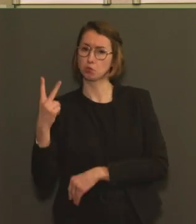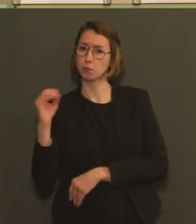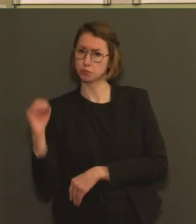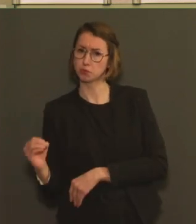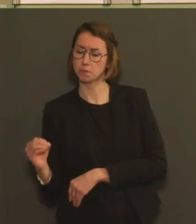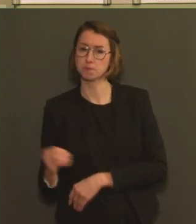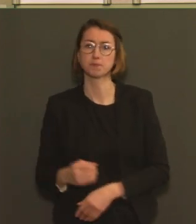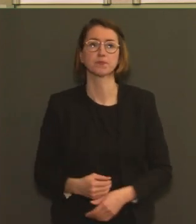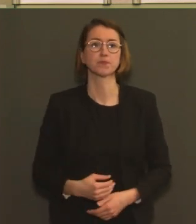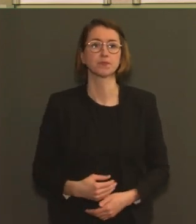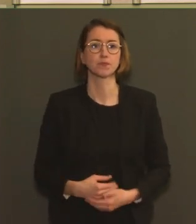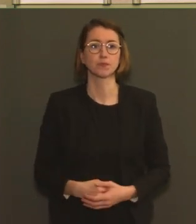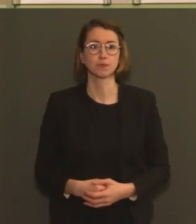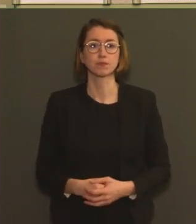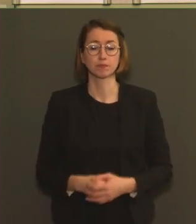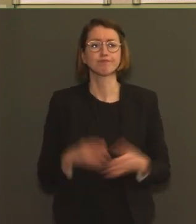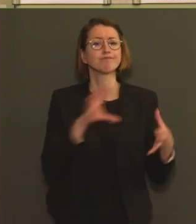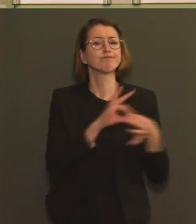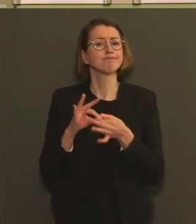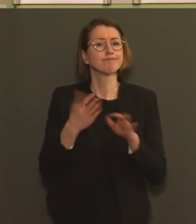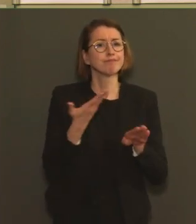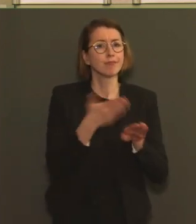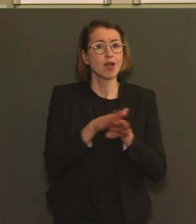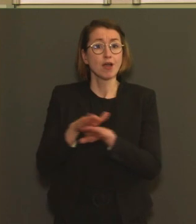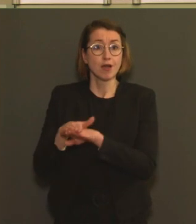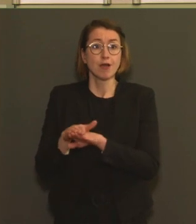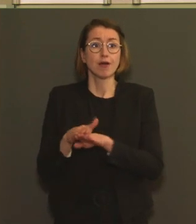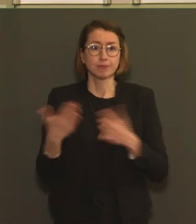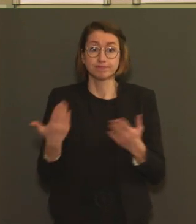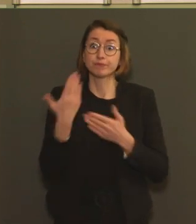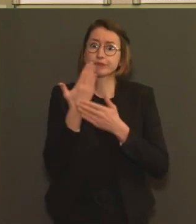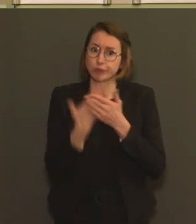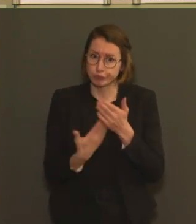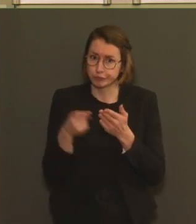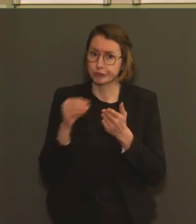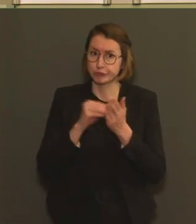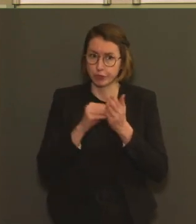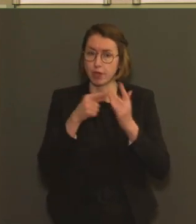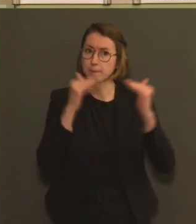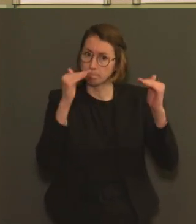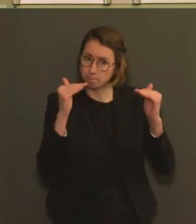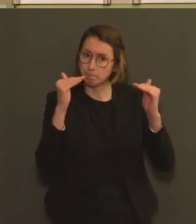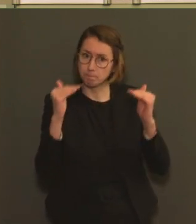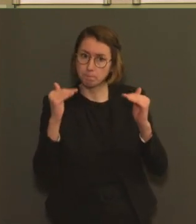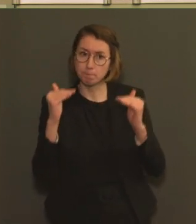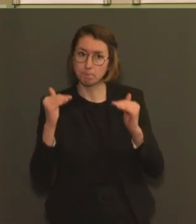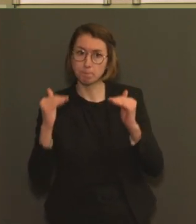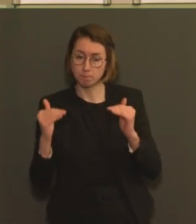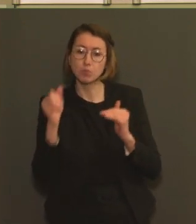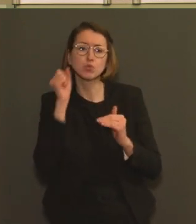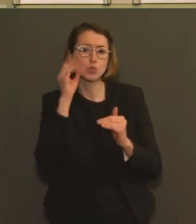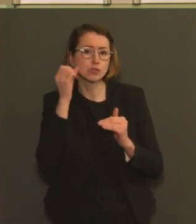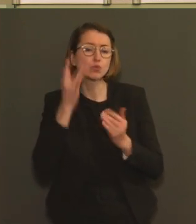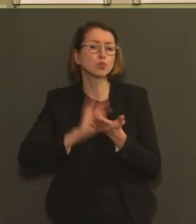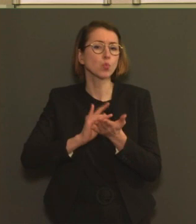nous continuons heureusement à avoir une diminution des décès à déplorer, en l'occurrence 49 décès par jour, ce qui est